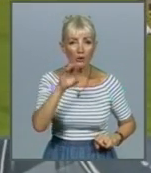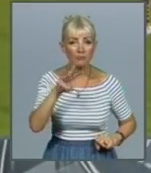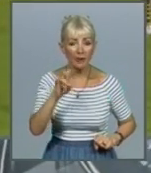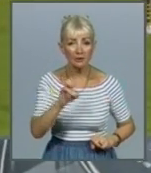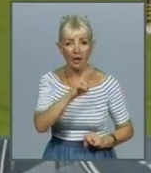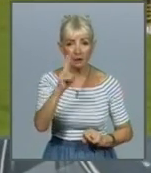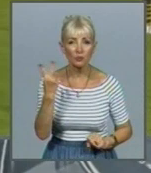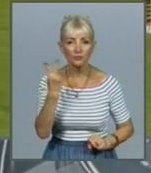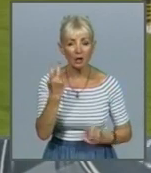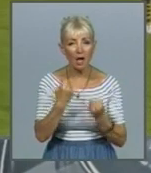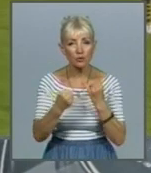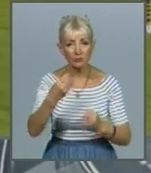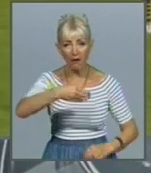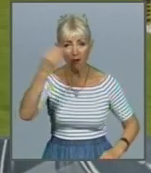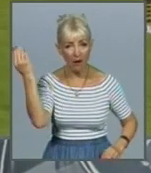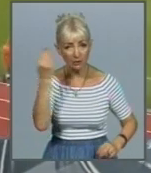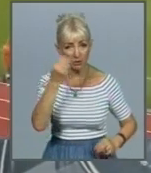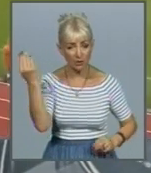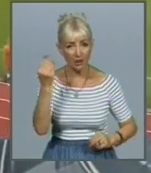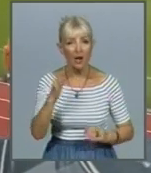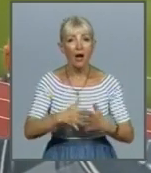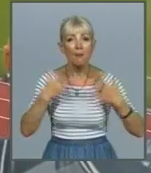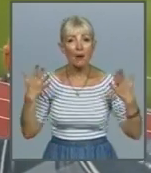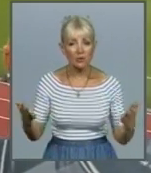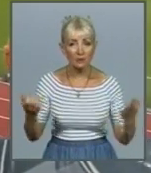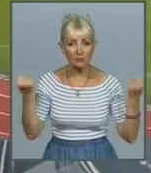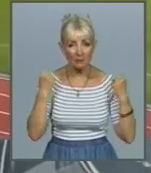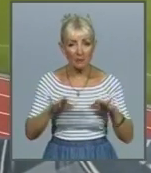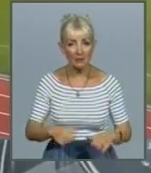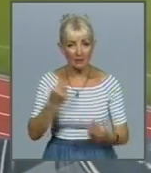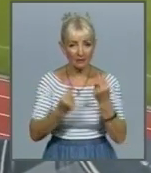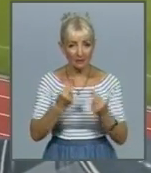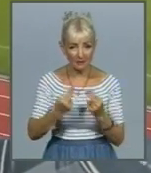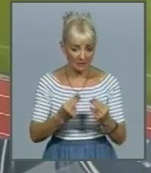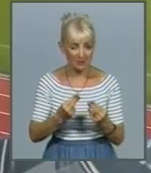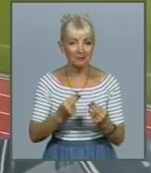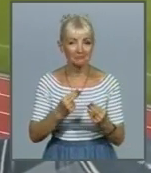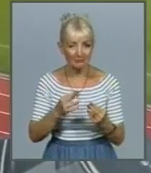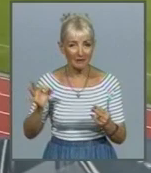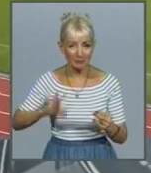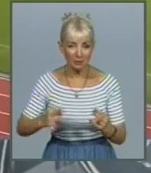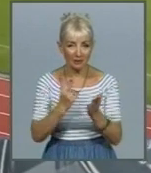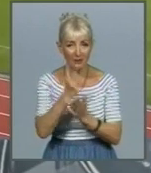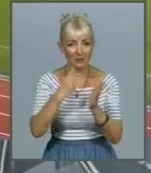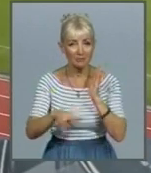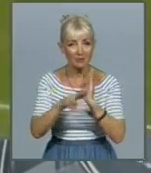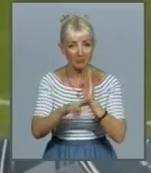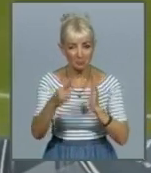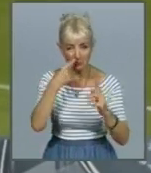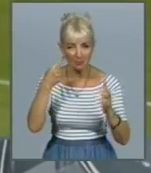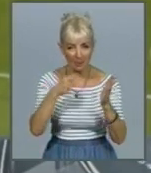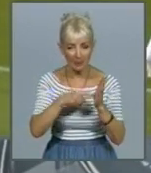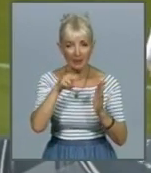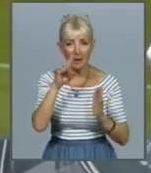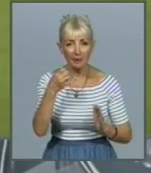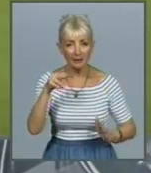получил вторую желтую карточку численное большинство местные игроки реализовали дважды на 7 10 минуте цель поразил виталий прям